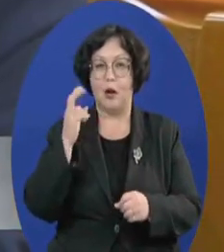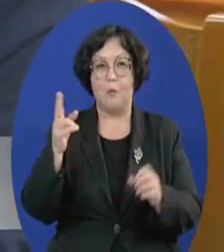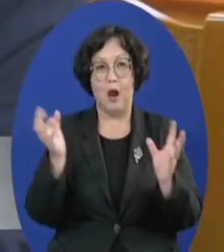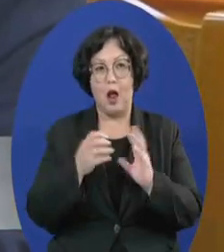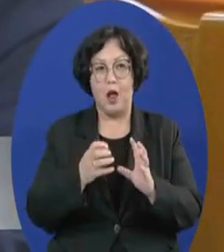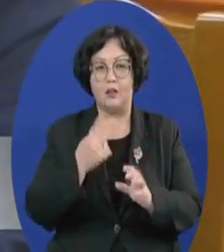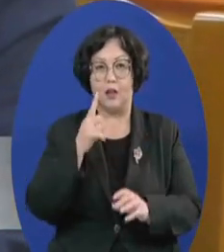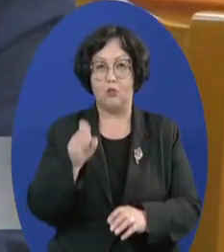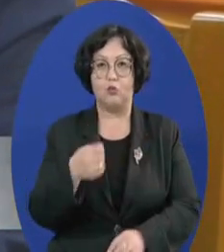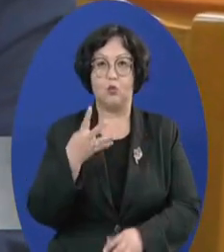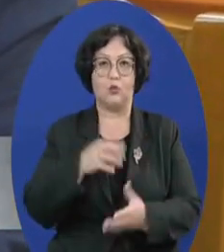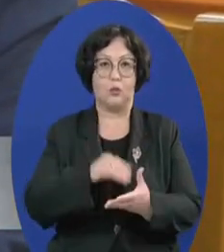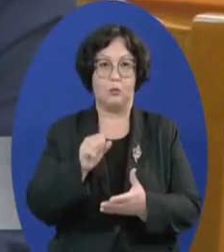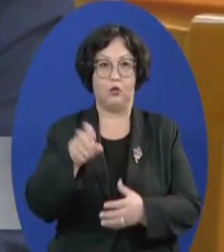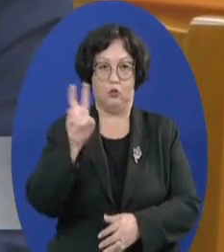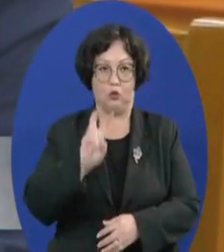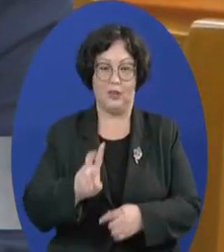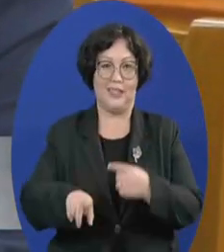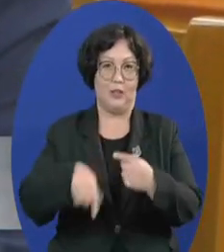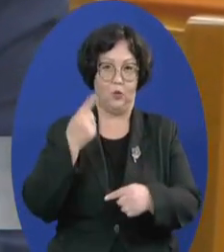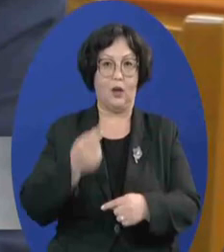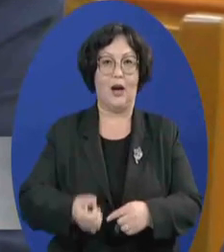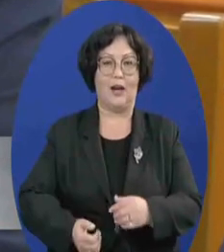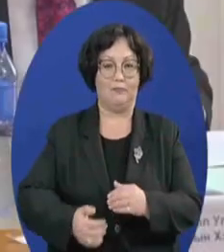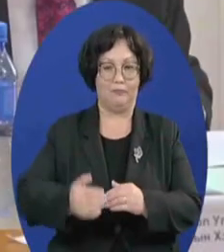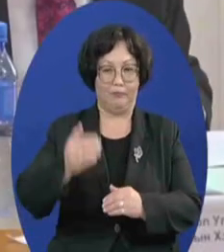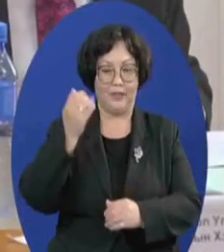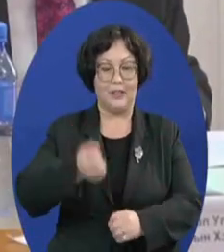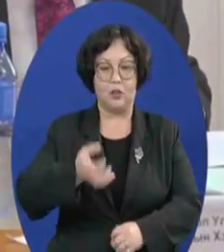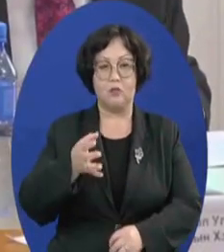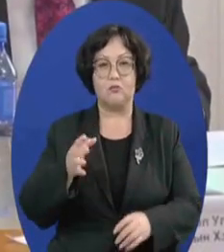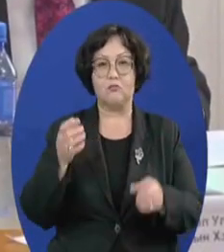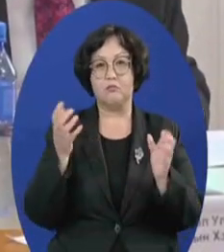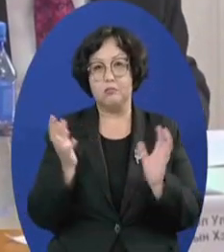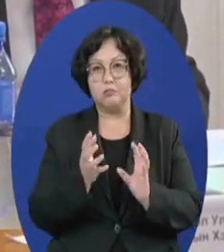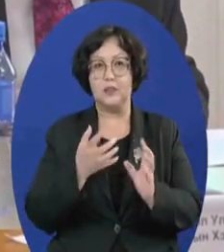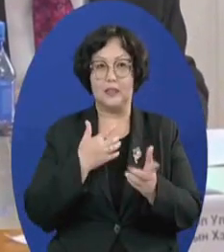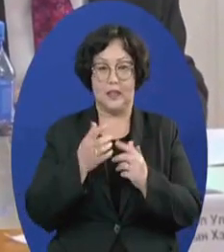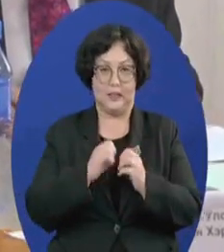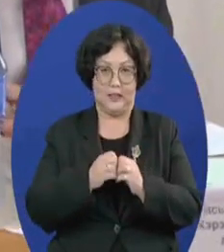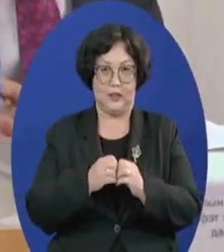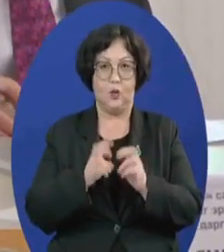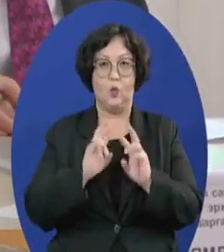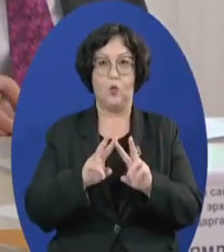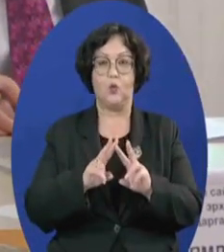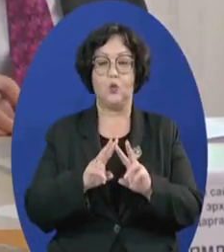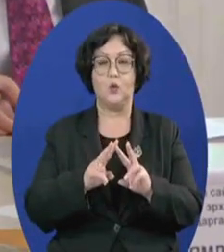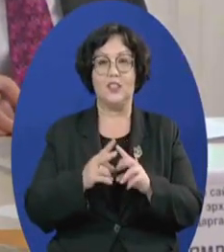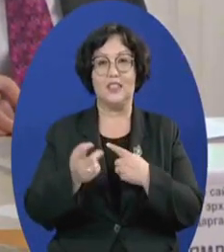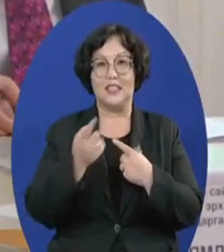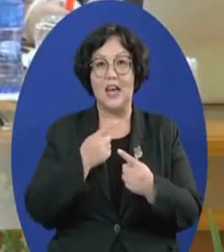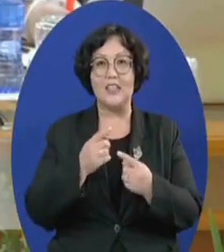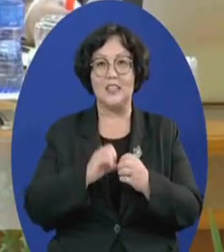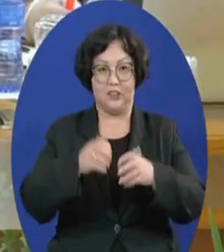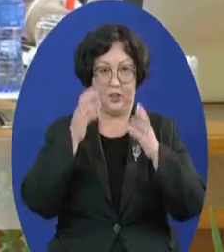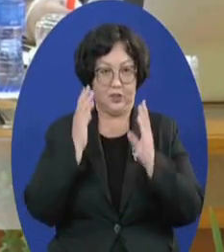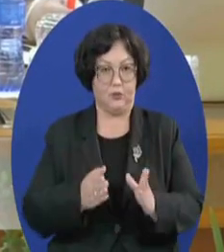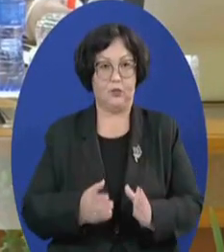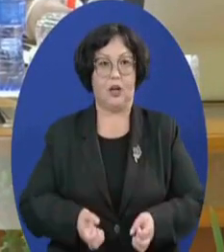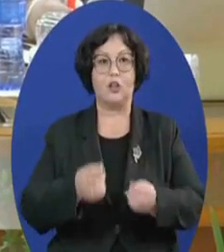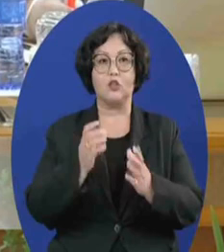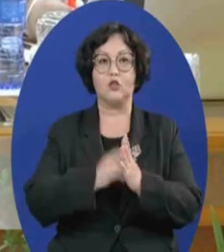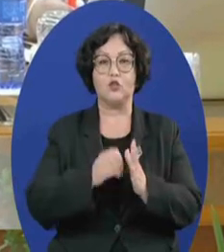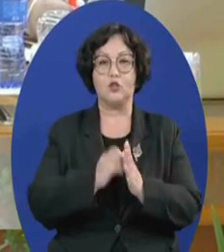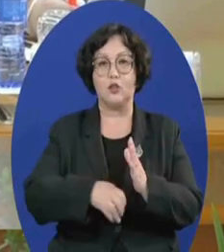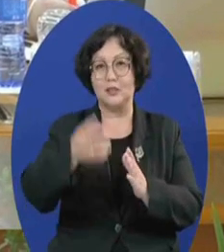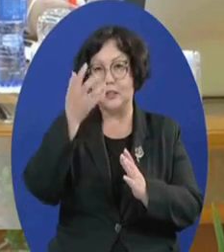1.4 тэрбум доллараар хэтэрсэн. Тухайн асуудлыгч хоёр талын хилцээрийн хүрээнд үргэлжлүүлэн ярилцаж шийдвэр гаргах